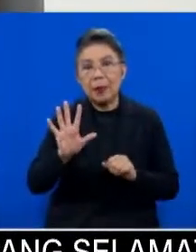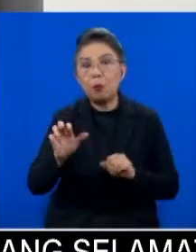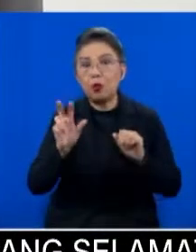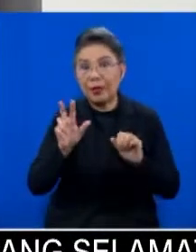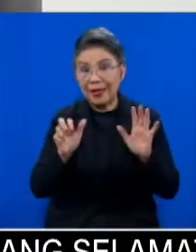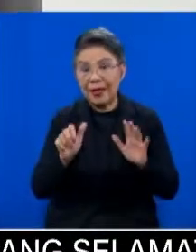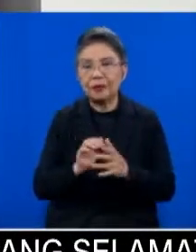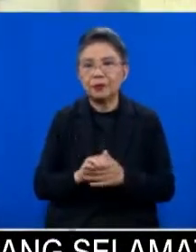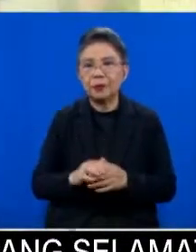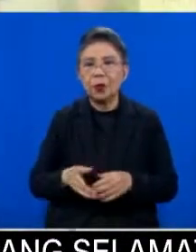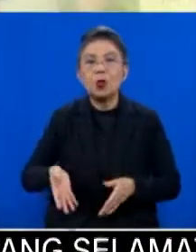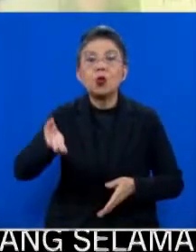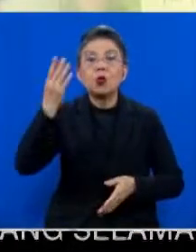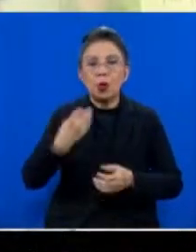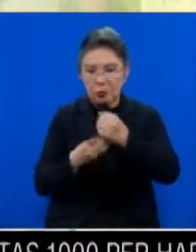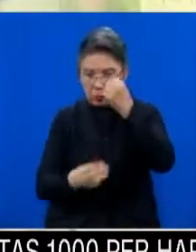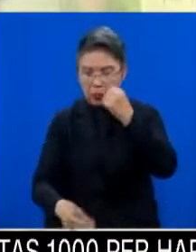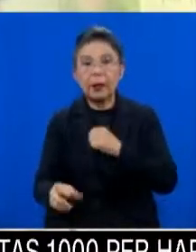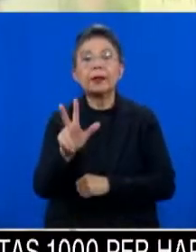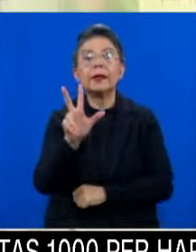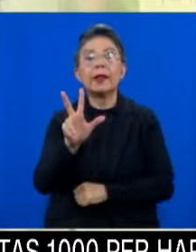ini sudah diturunkan ke generasi ketiga.